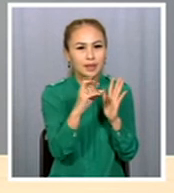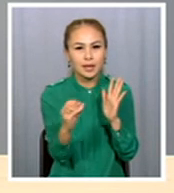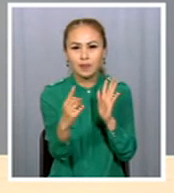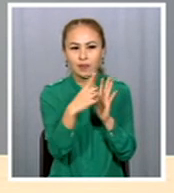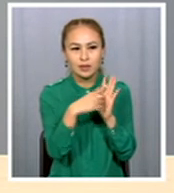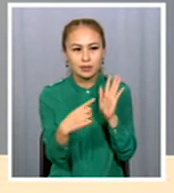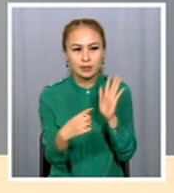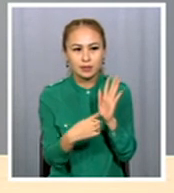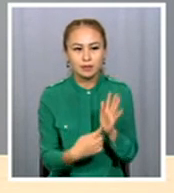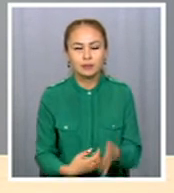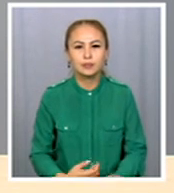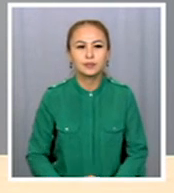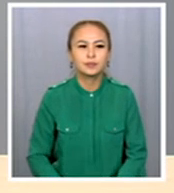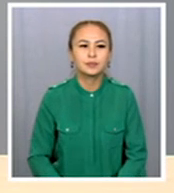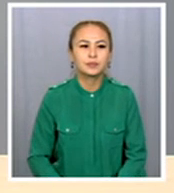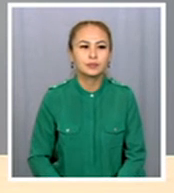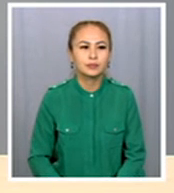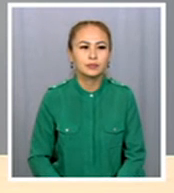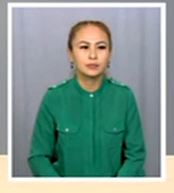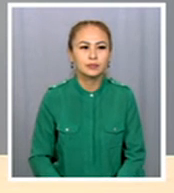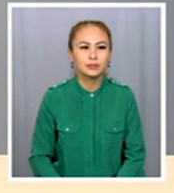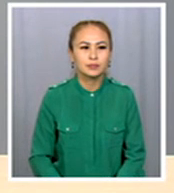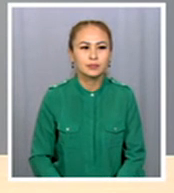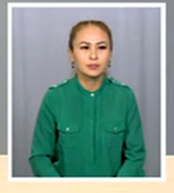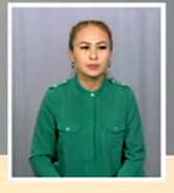и невосклицательные.